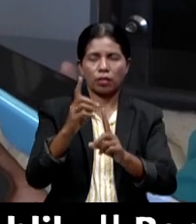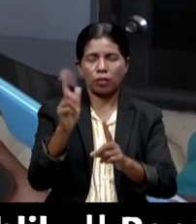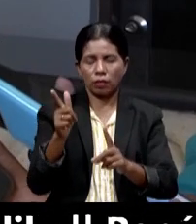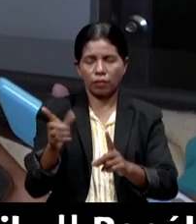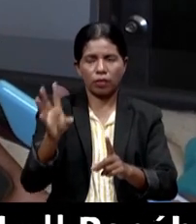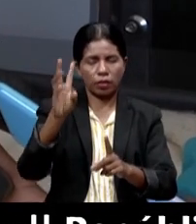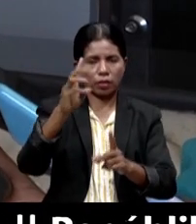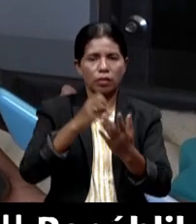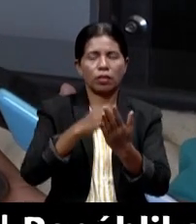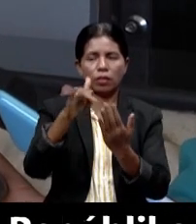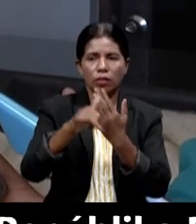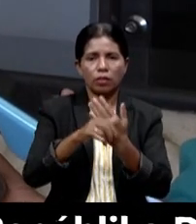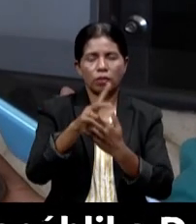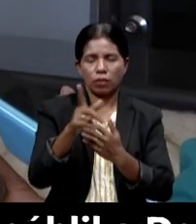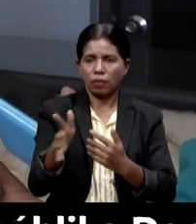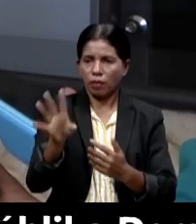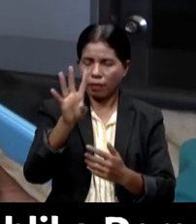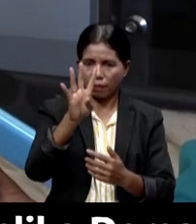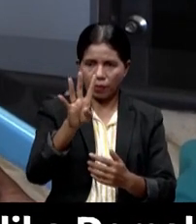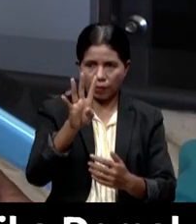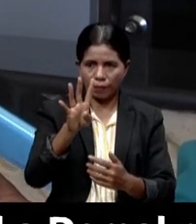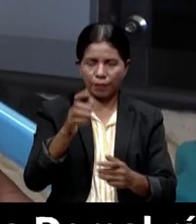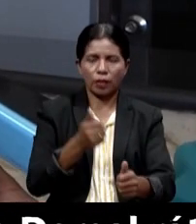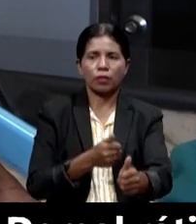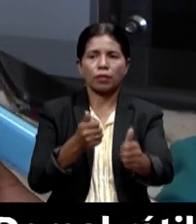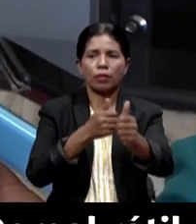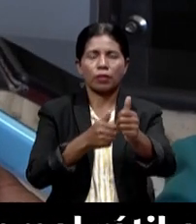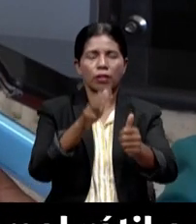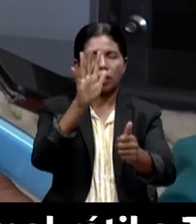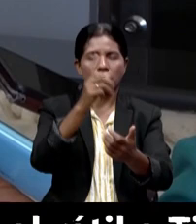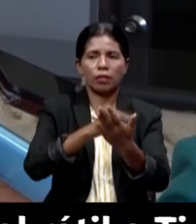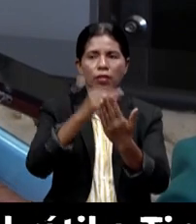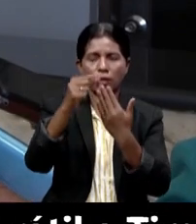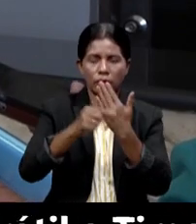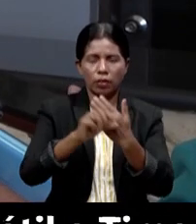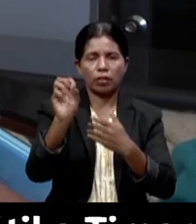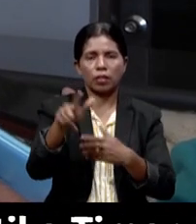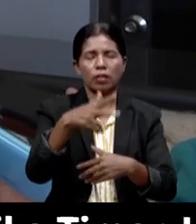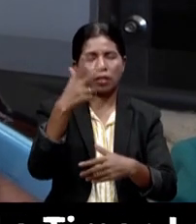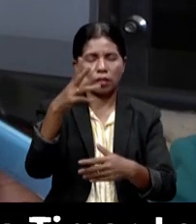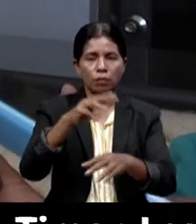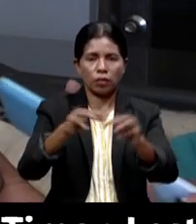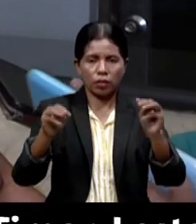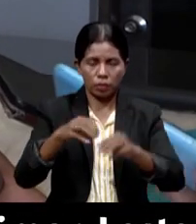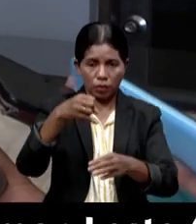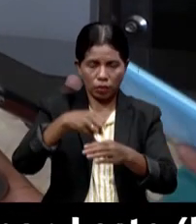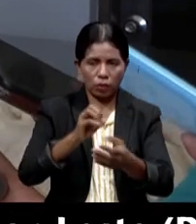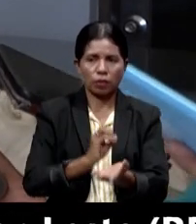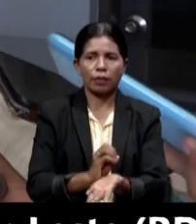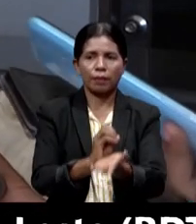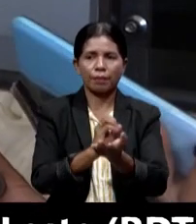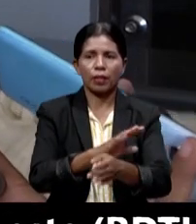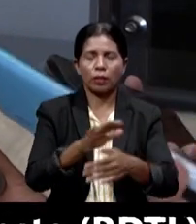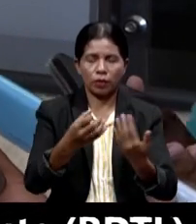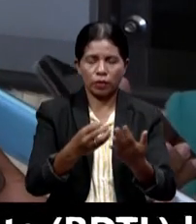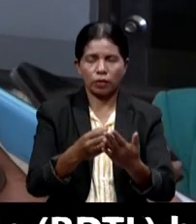του 2024, του Ιρκέτα 5 του Αγώστου για 13 μουνισίπους, inclui Ραϊουά, 13 μουνισίπους ότου,